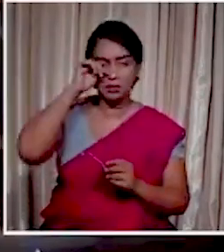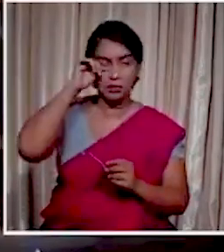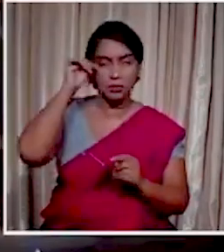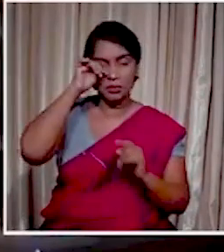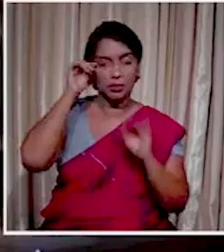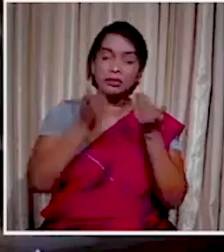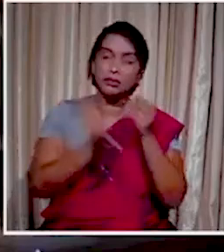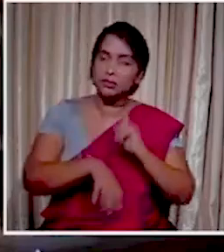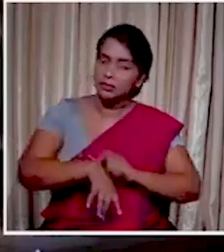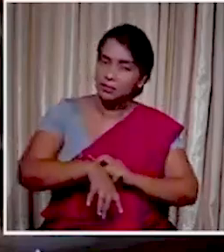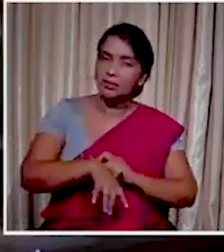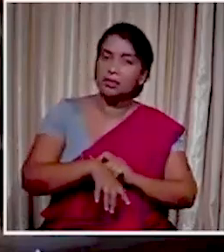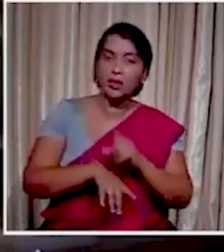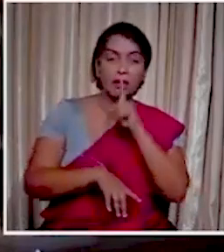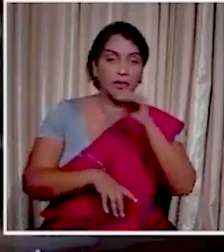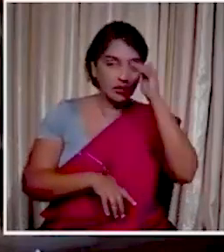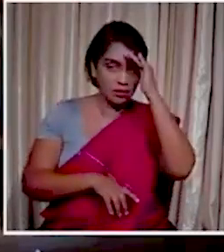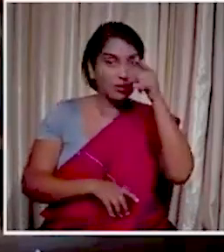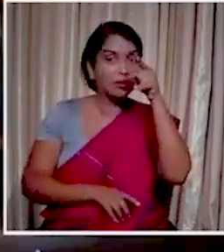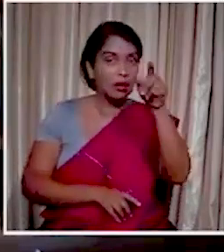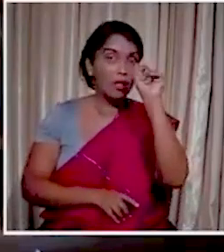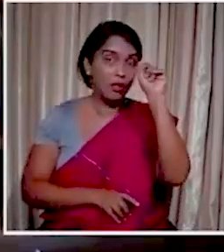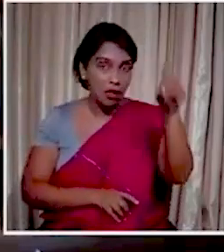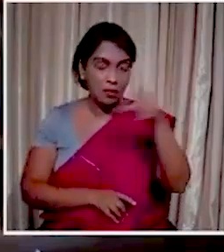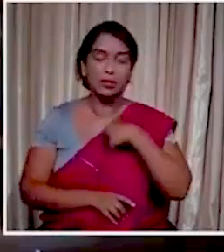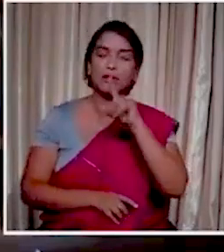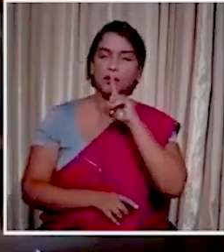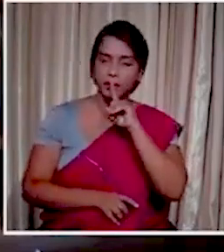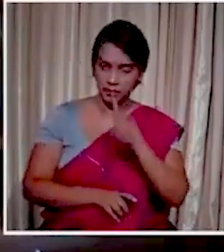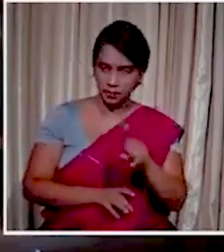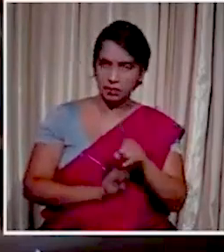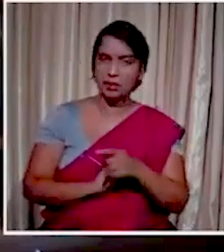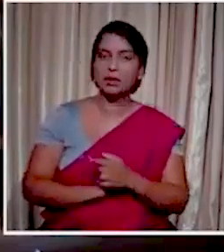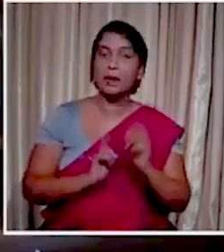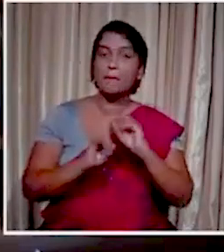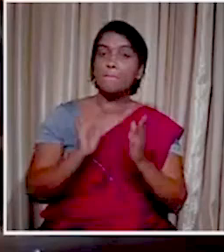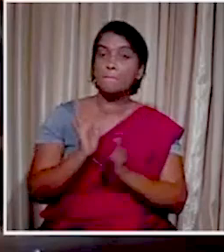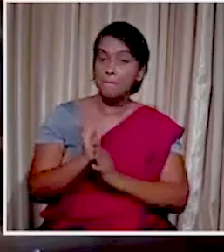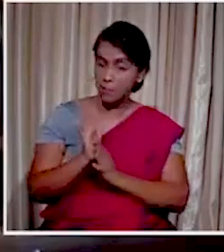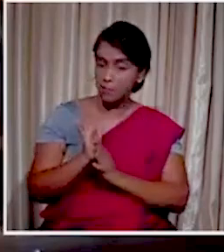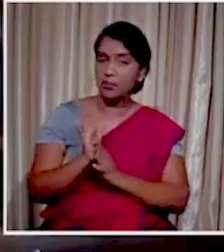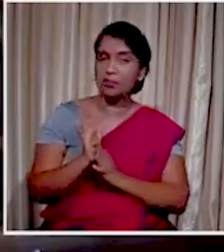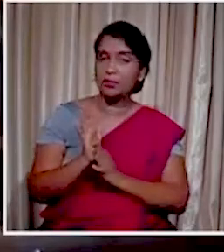විටක කතානායකතුමා ඔබතුමාගේ නමද යෝජනා වුණා. අග්‍රාමාත්‍ය ධූරය සඳහා